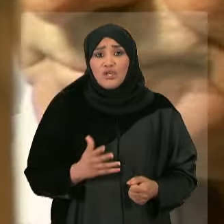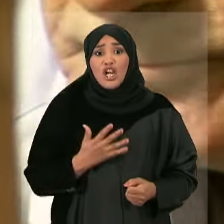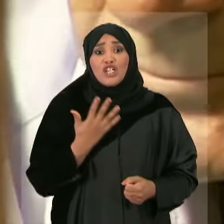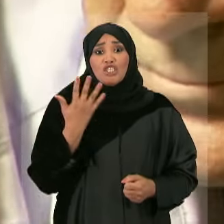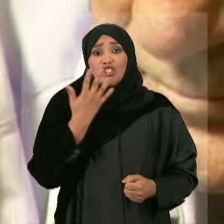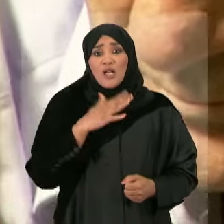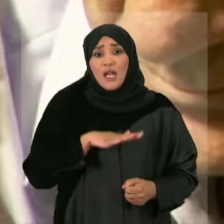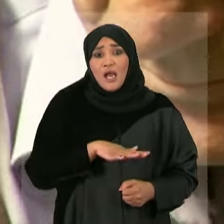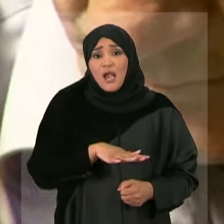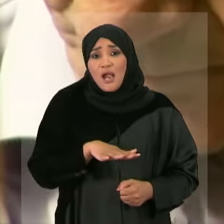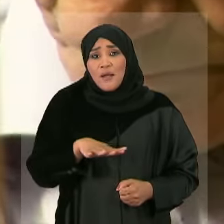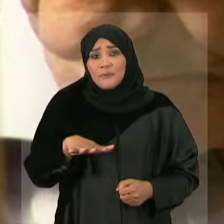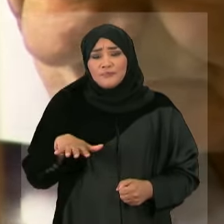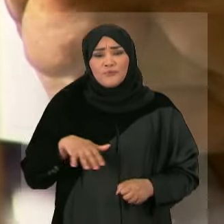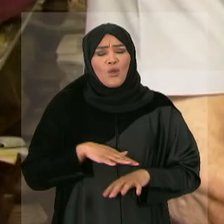كل الظروف مهيئة